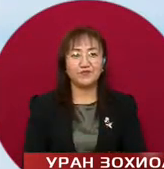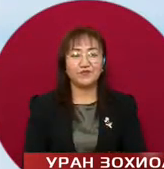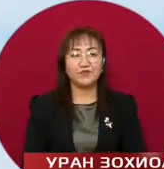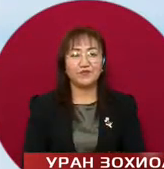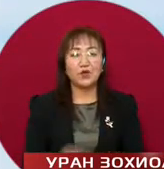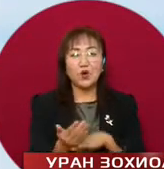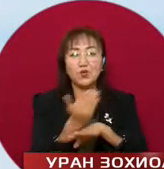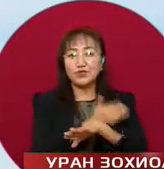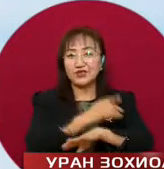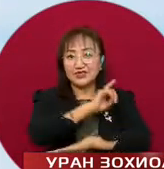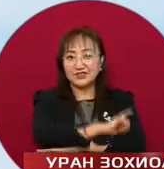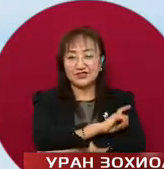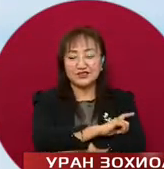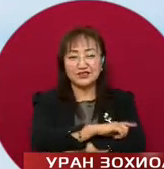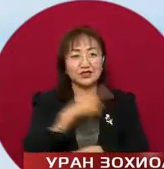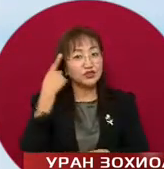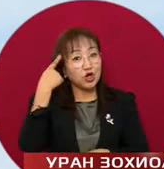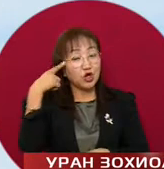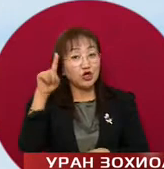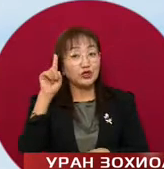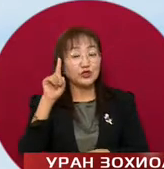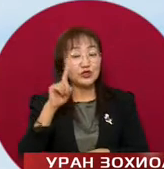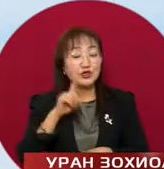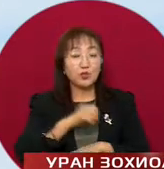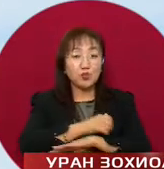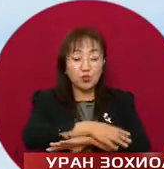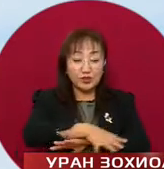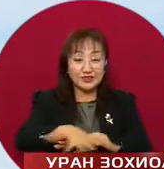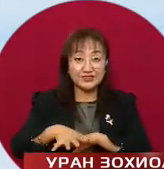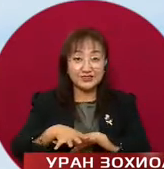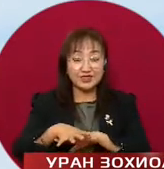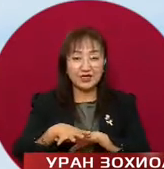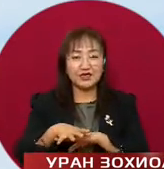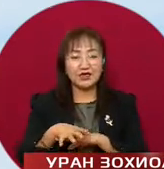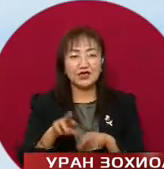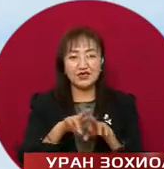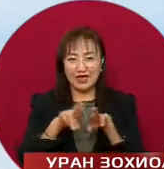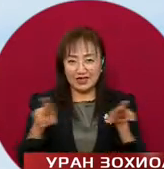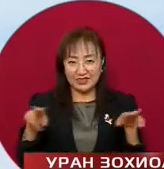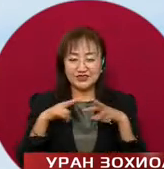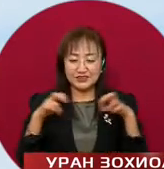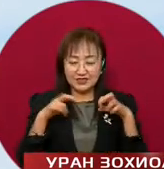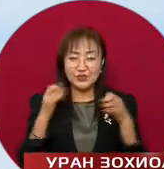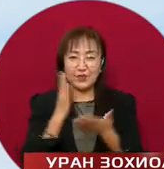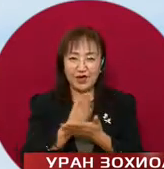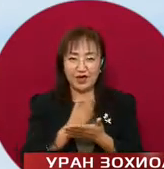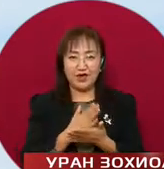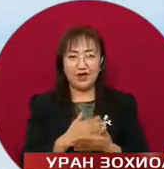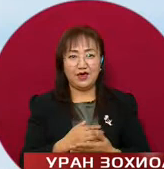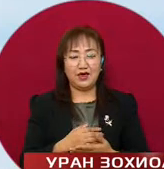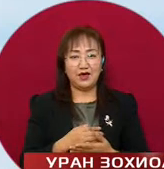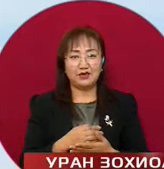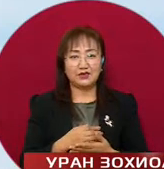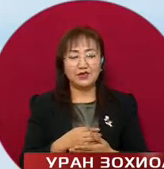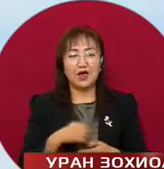Бид өмнөх хичээлээр зохиолын өгүүлэл бүтээхүний бүтцийг ялган шинжилсэн байгаа. Зохиолын